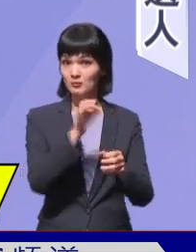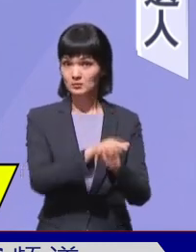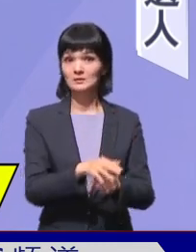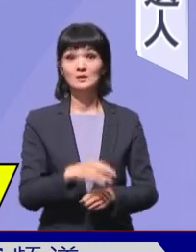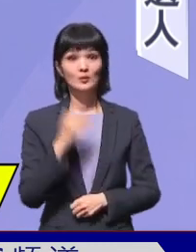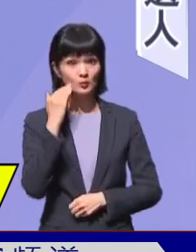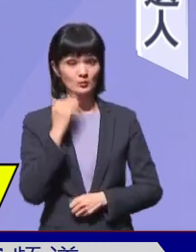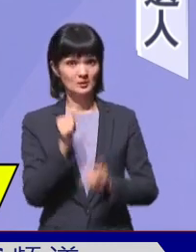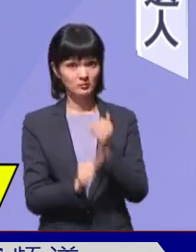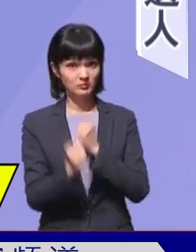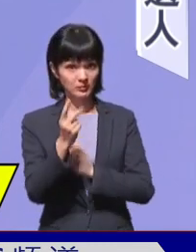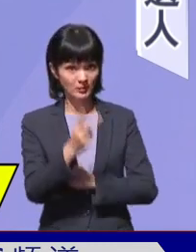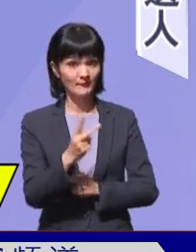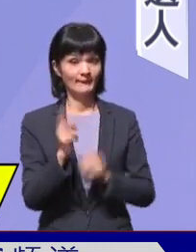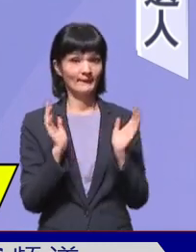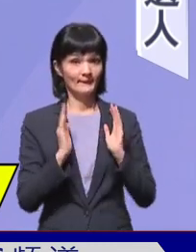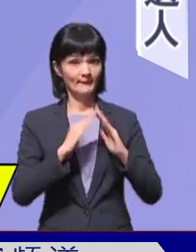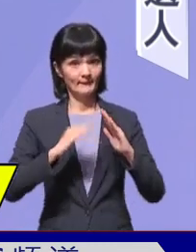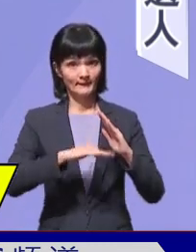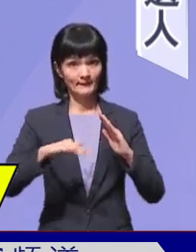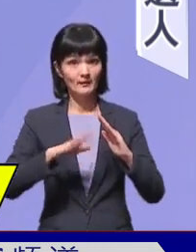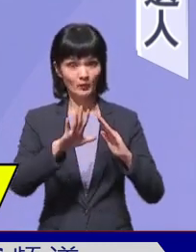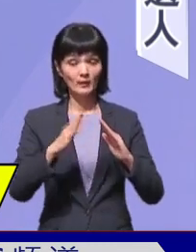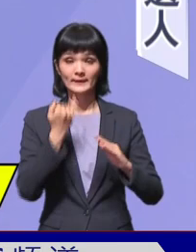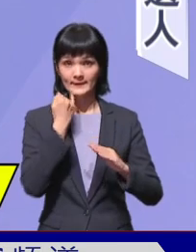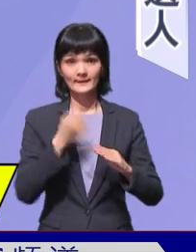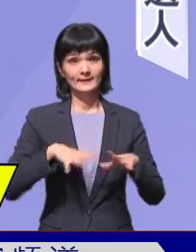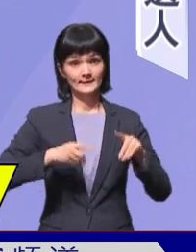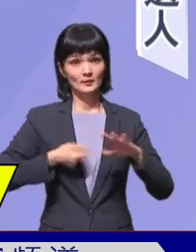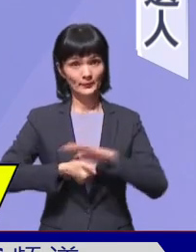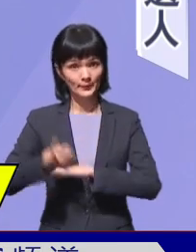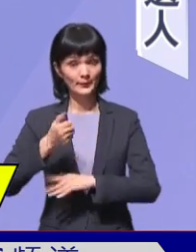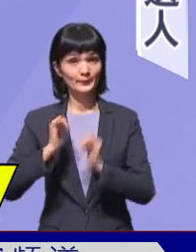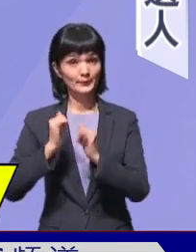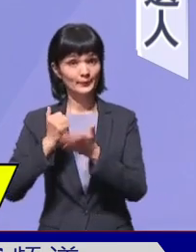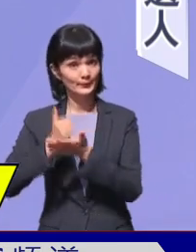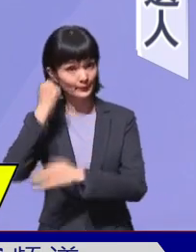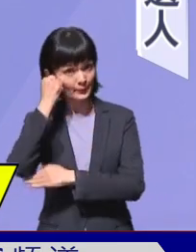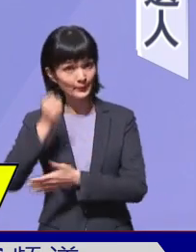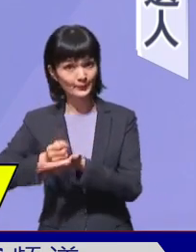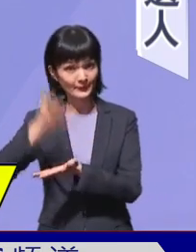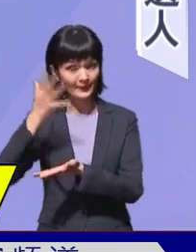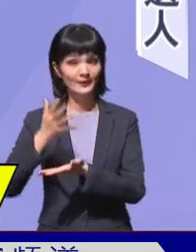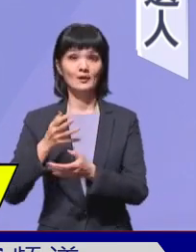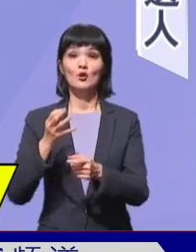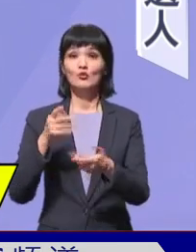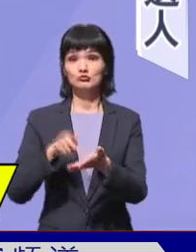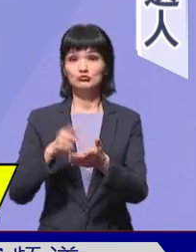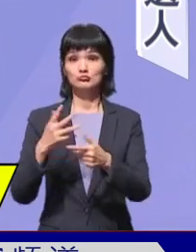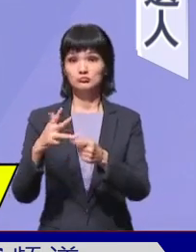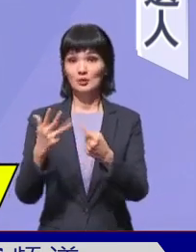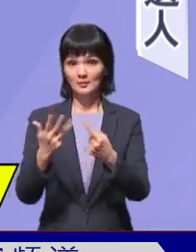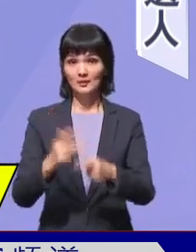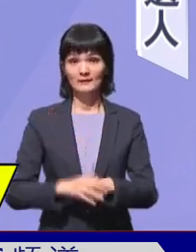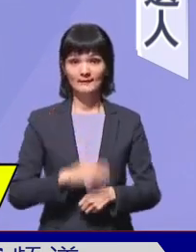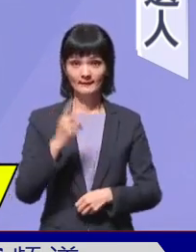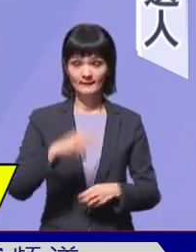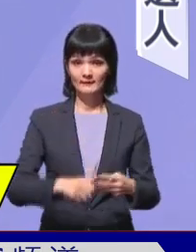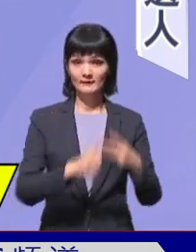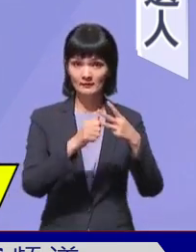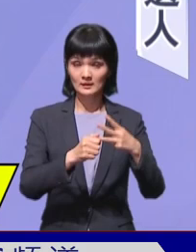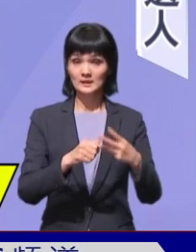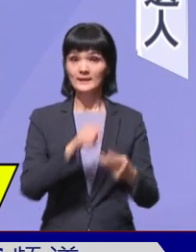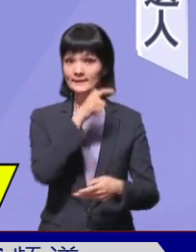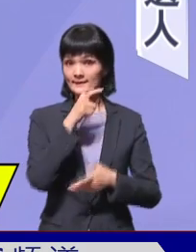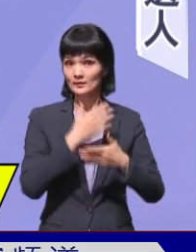生2胎的小家庭可以优先入住社会住宅，而且租金8折。第三，我会增加提供给